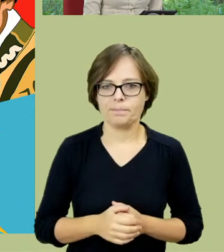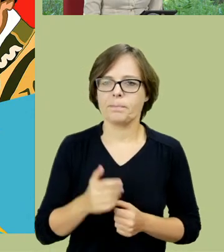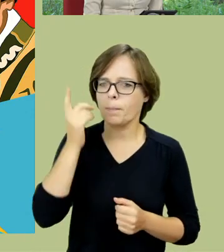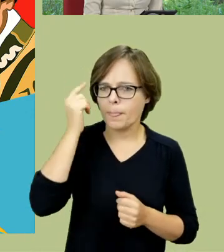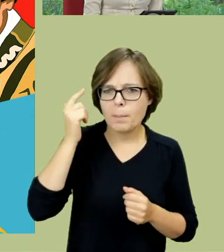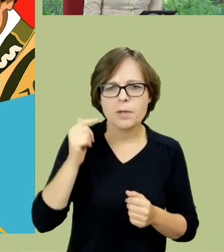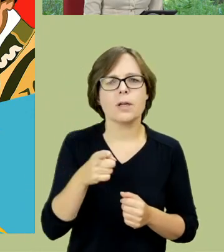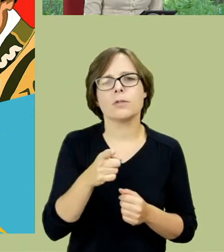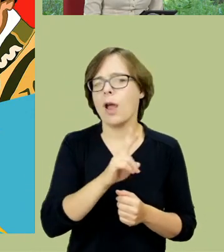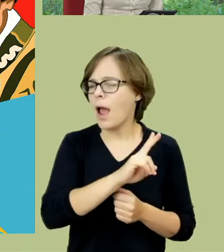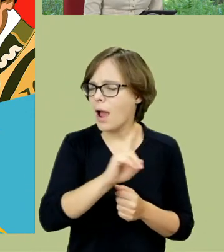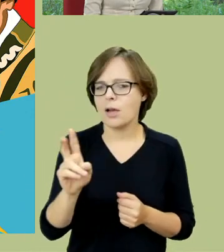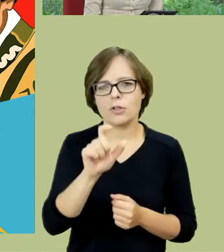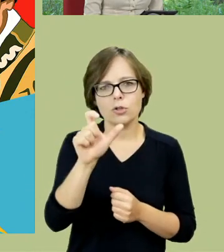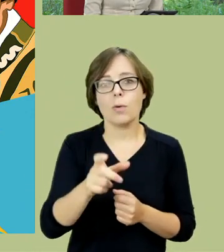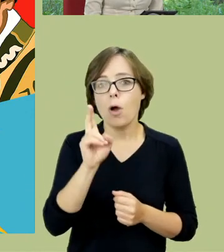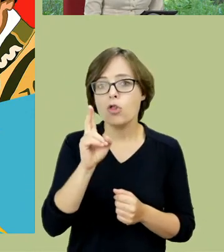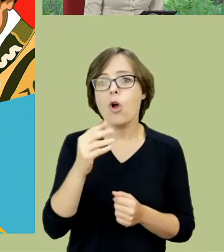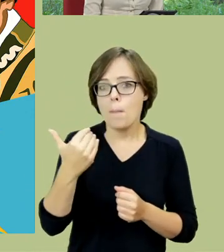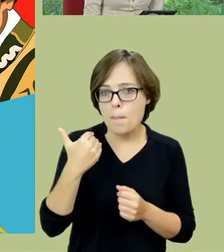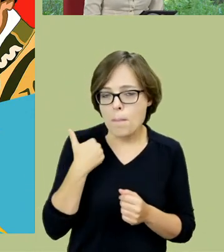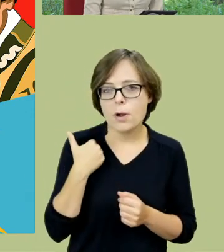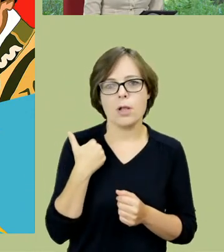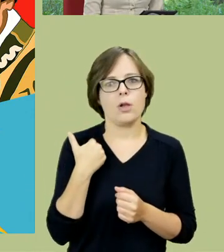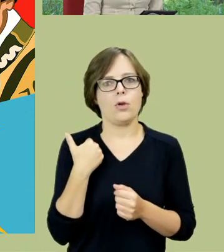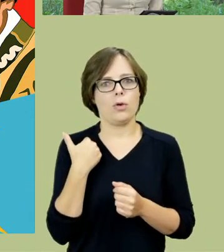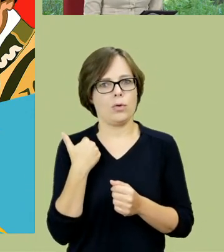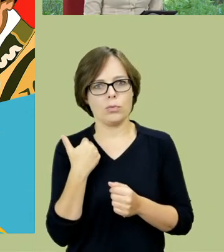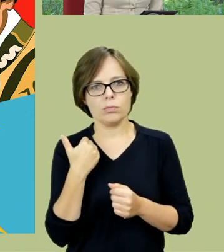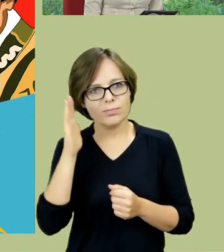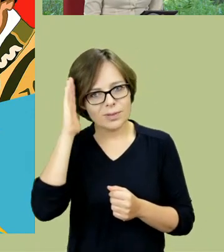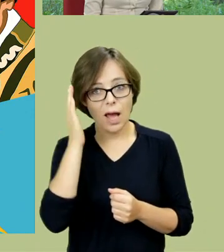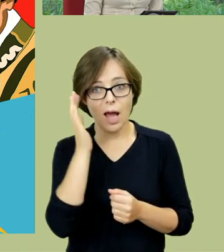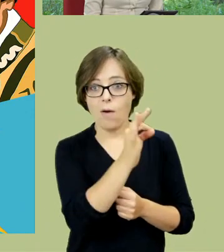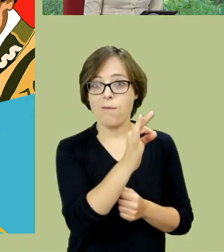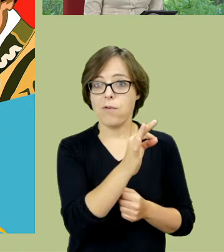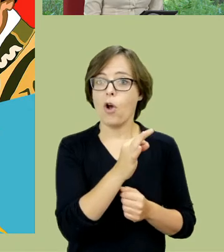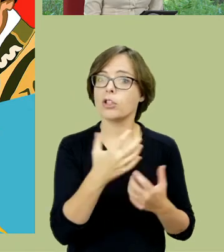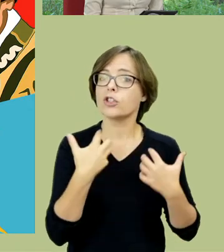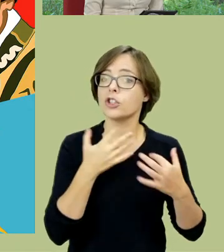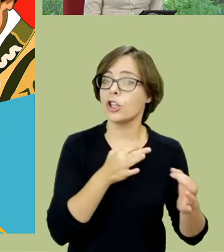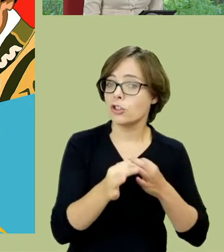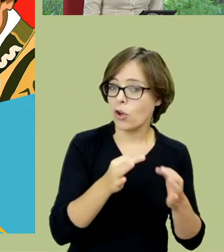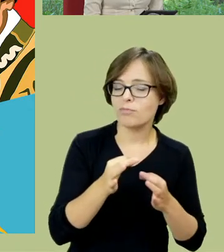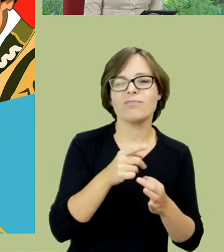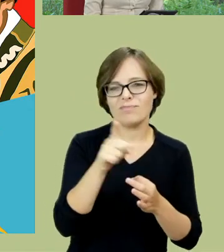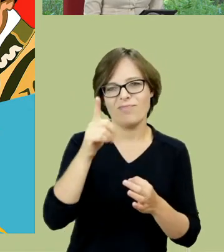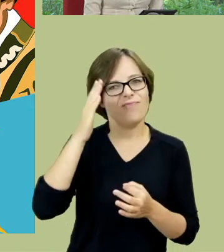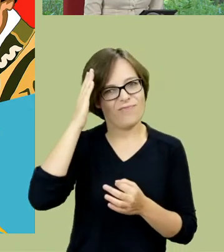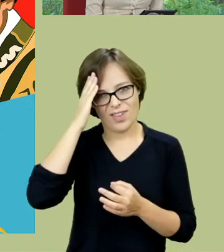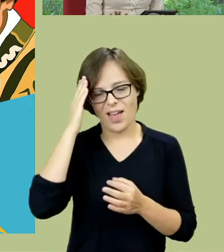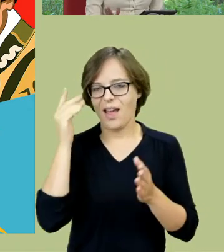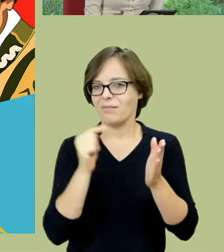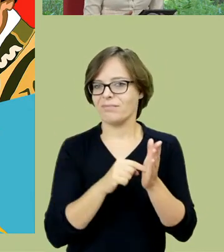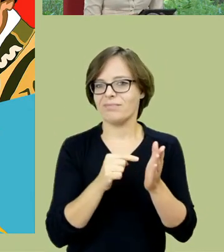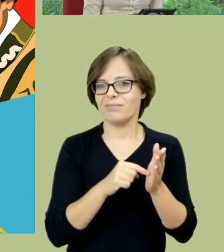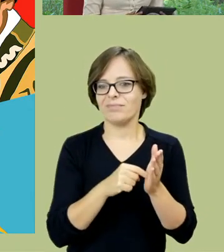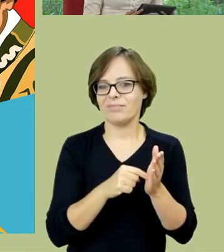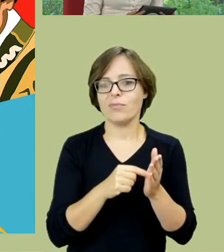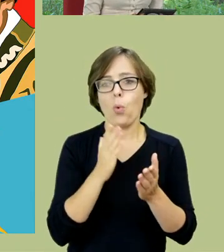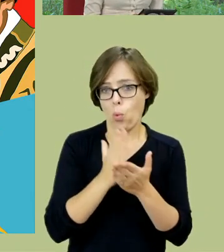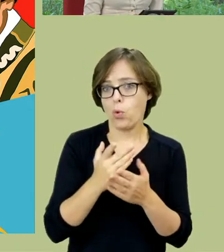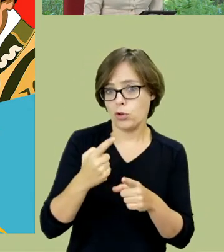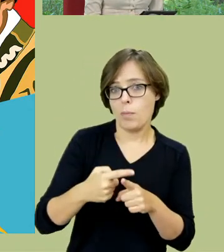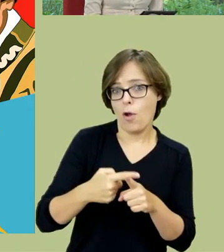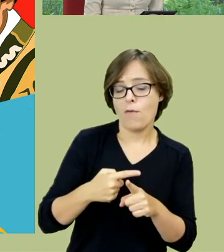ten życiorys, świetnie wie, że jest on mógłby być i już powoli zaczyna